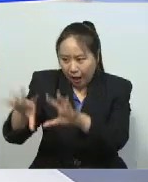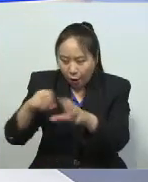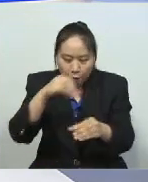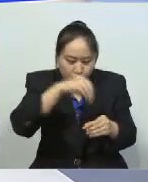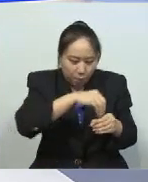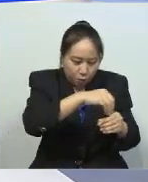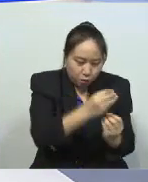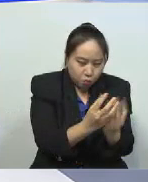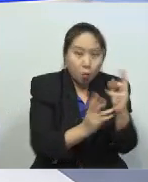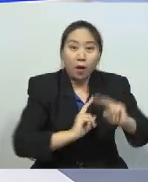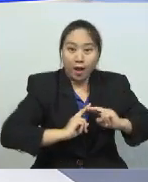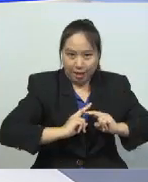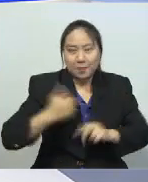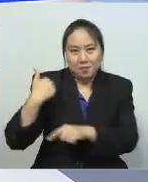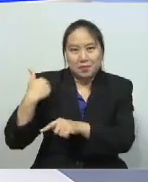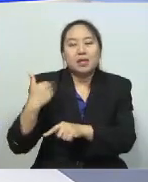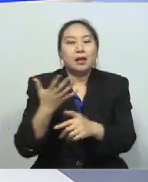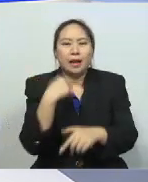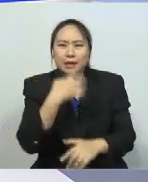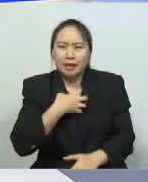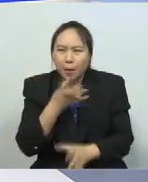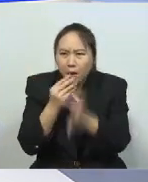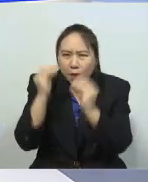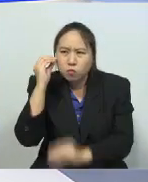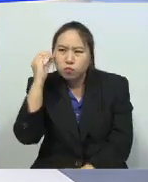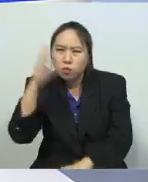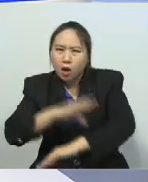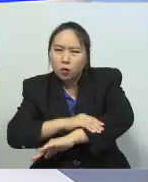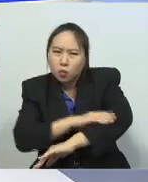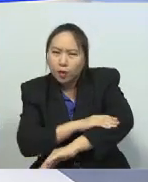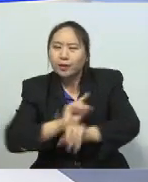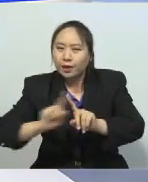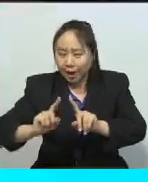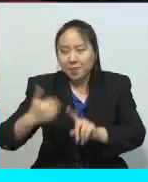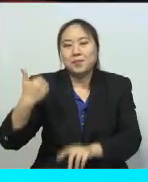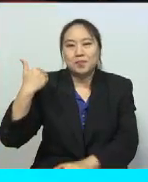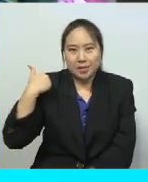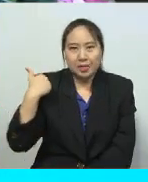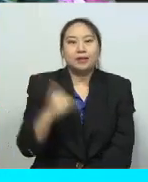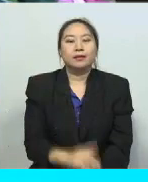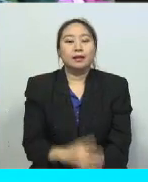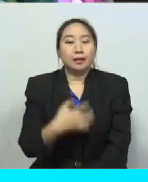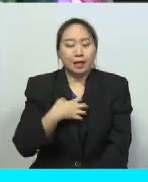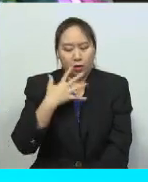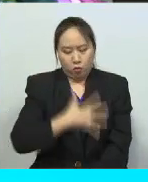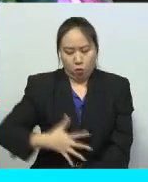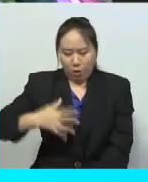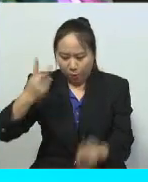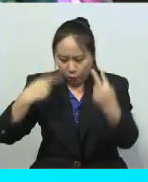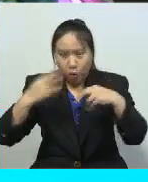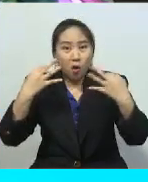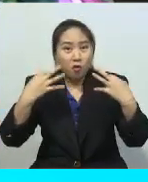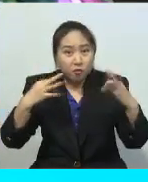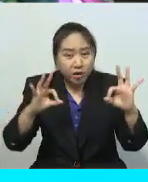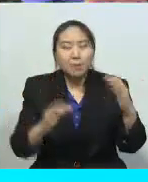แจกด้วย น่าสนใจนะฮะ ใครอยากได้ความรู้เรื่องของการนวดเรื่องของอาชีพต่างๆในงานนี้มีนะคะใครอยากตรวจสุขภาพฟรีในง